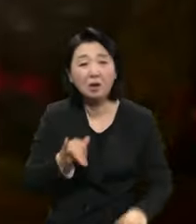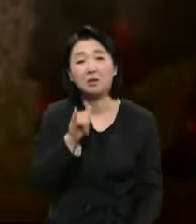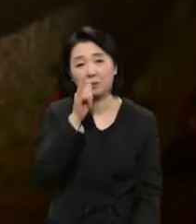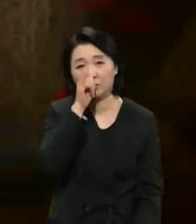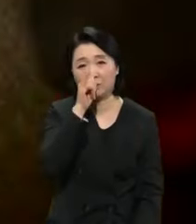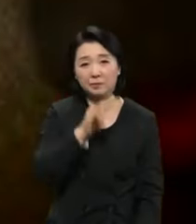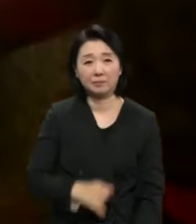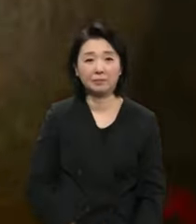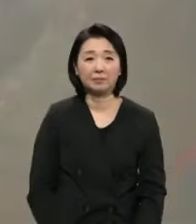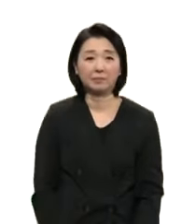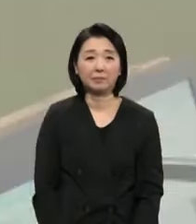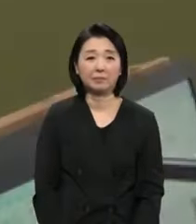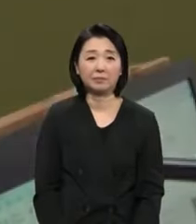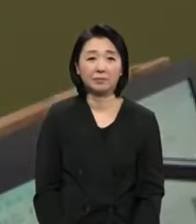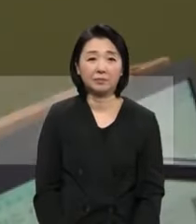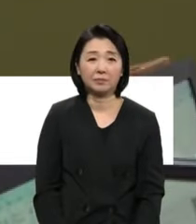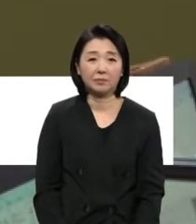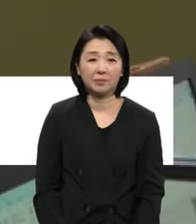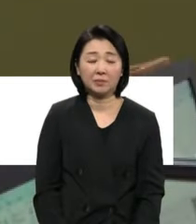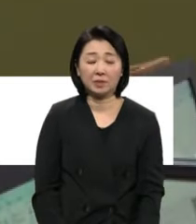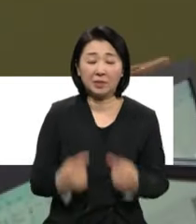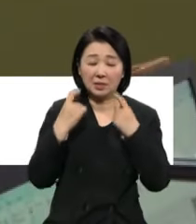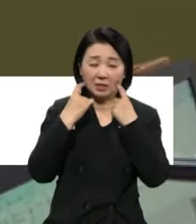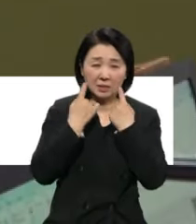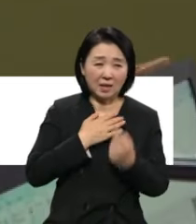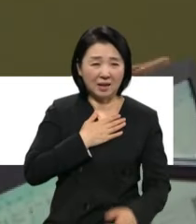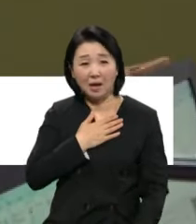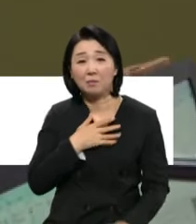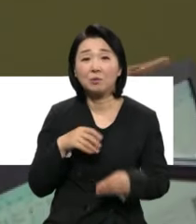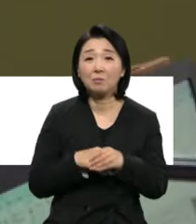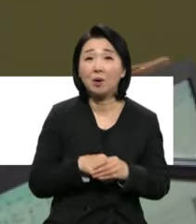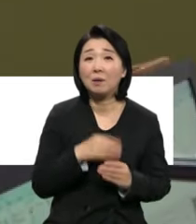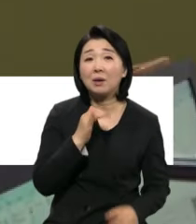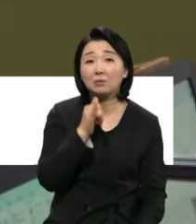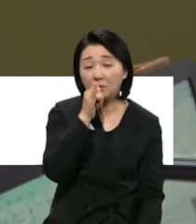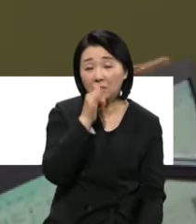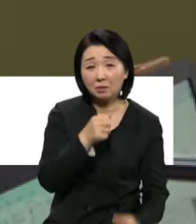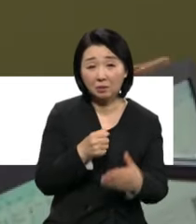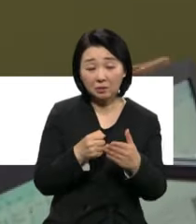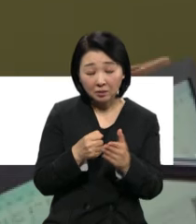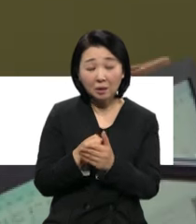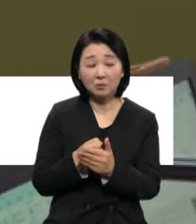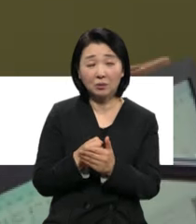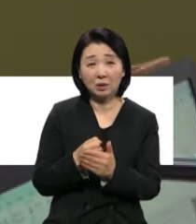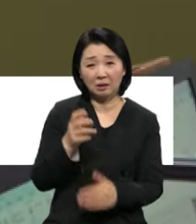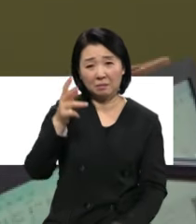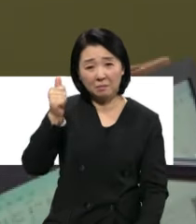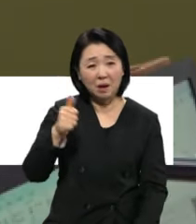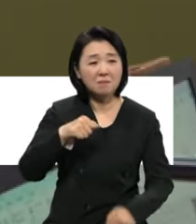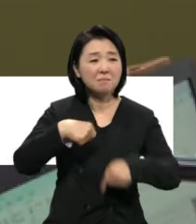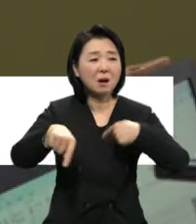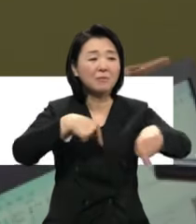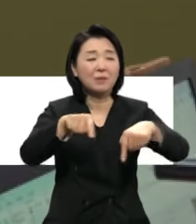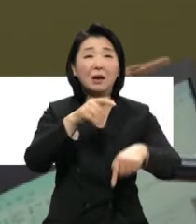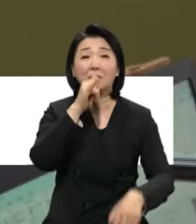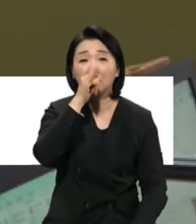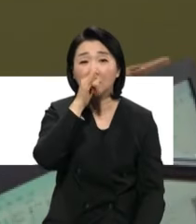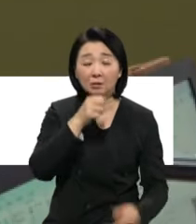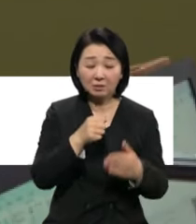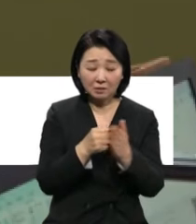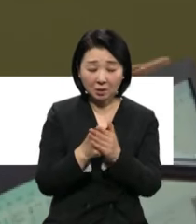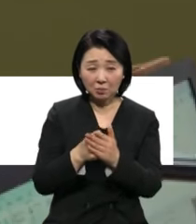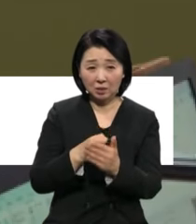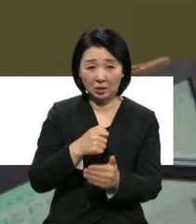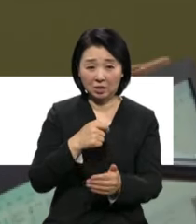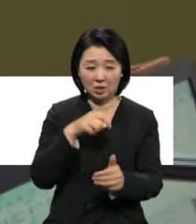것으로 알려졌습니다. 사적 감정이 들어갈 수 있기 때문에 예. 지휘권자가 너무 마음대로 할 수 있어서 이것을